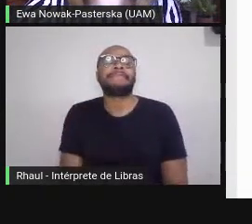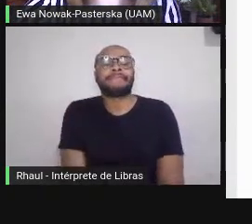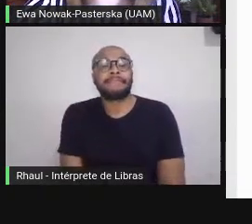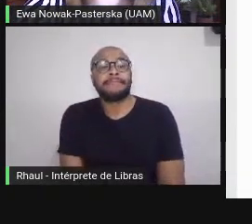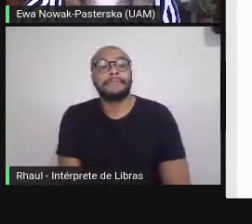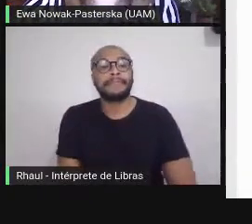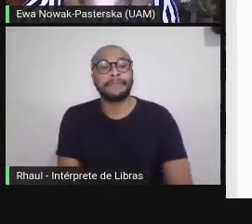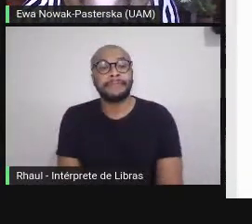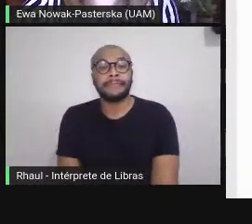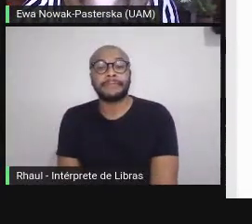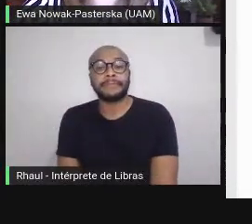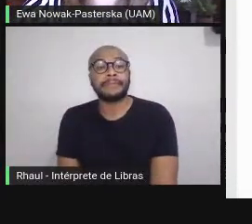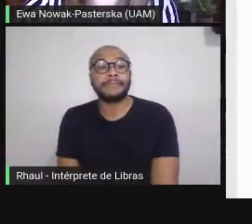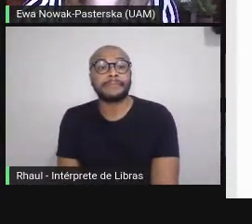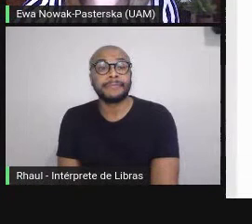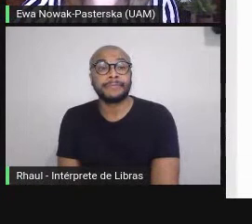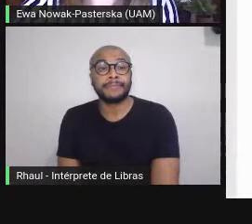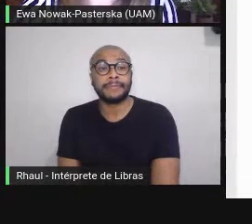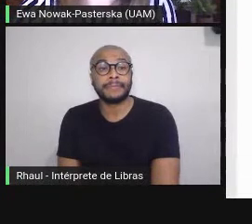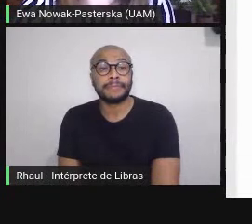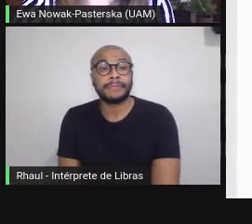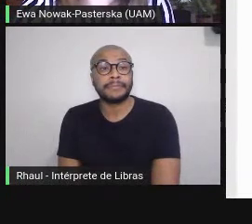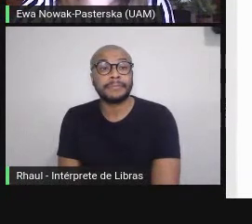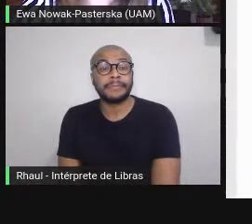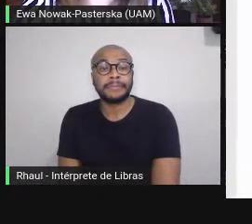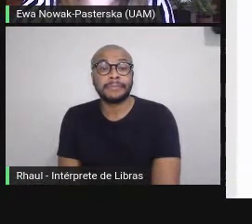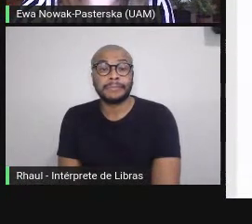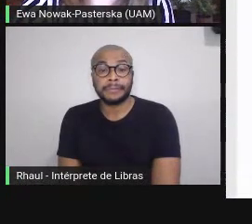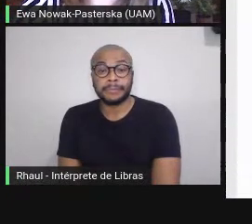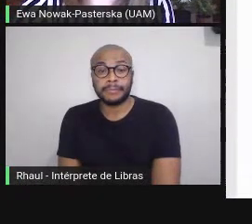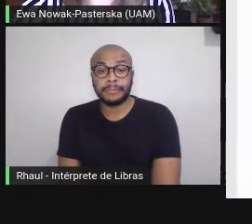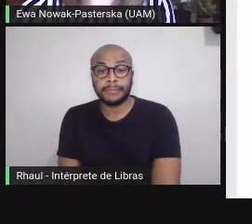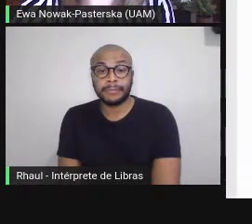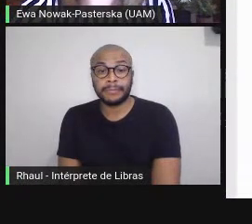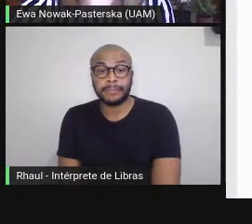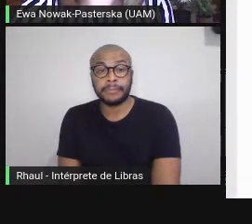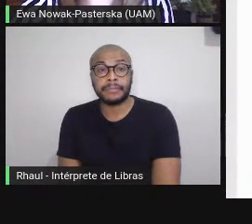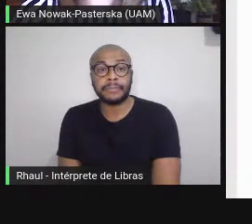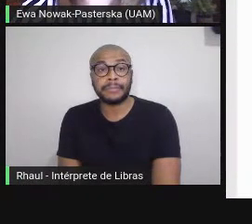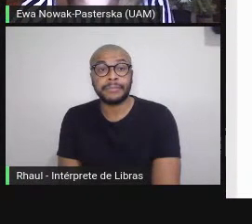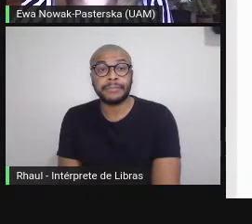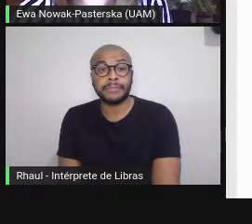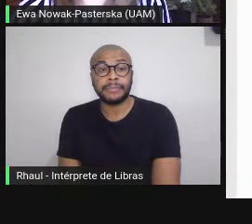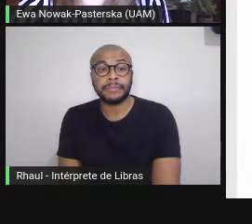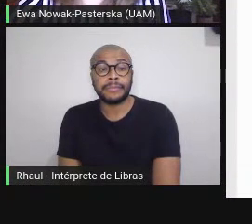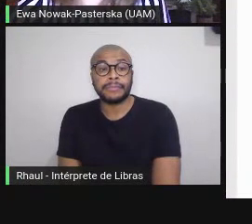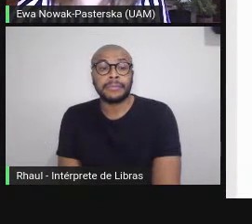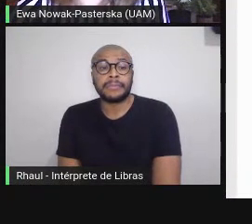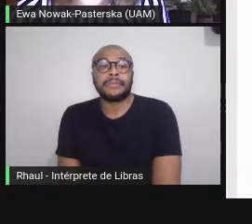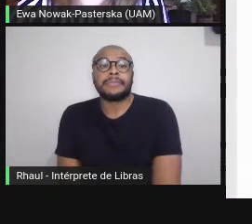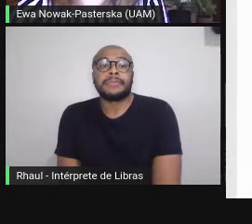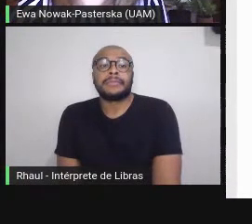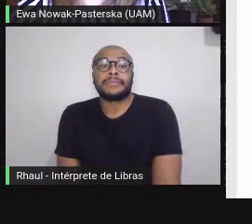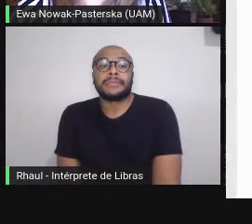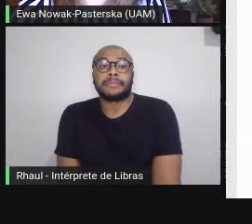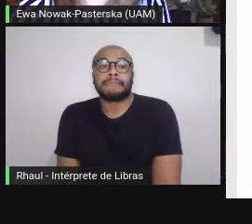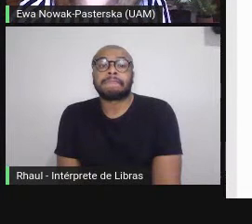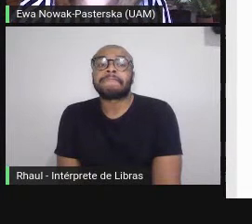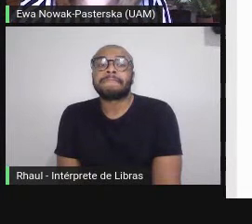tu dalsze przykłady, na przykład mały, bo był niskiego wzrostu, gruby, bo był po prostu